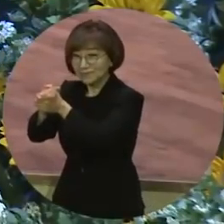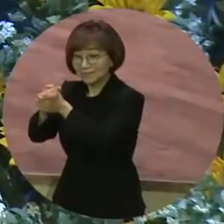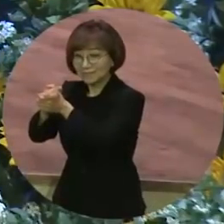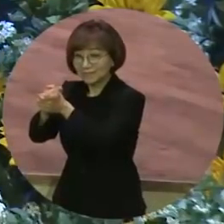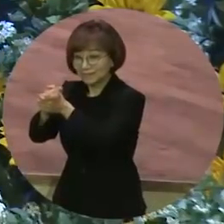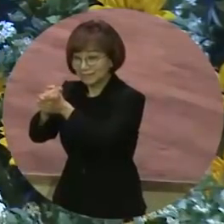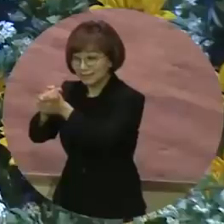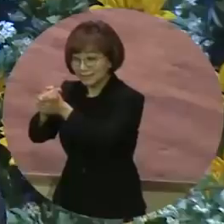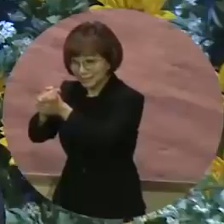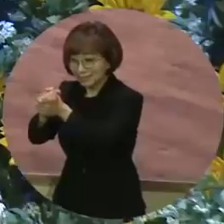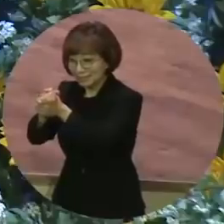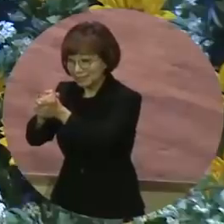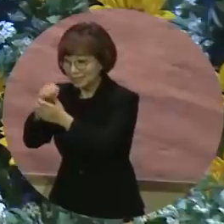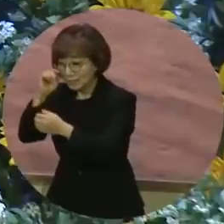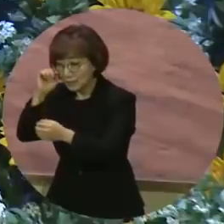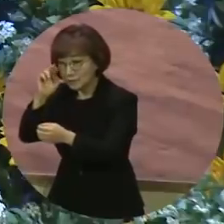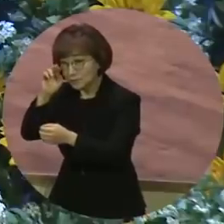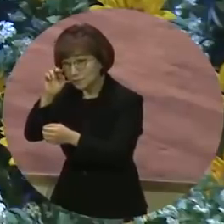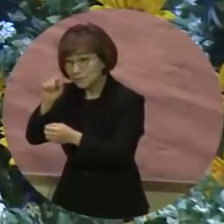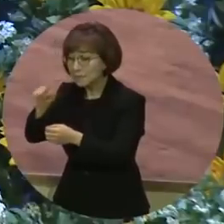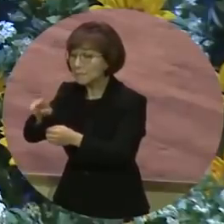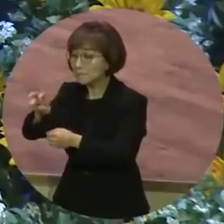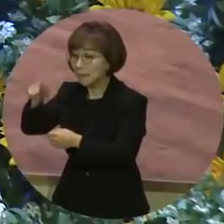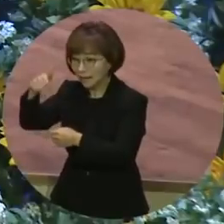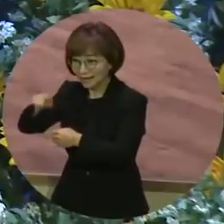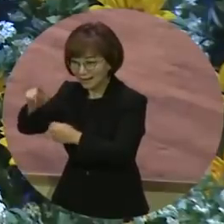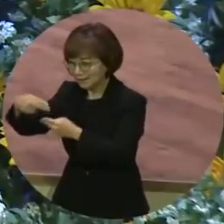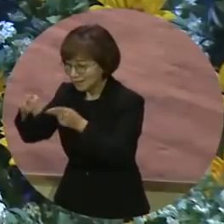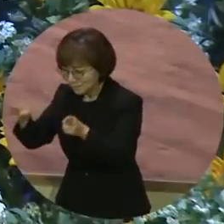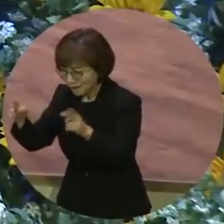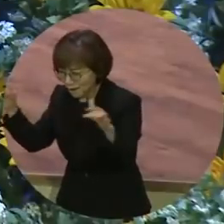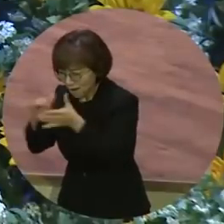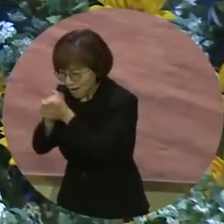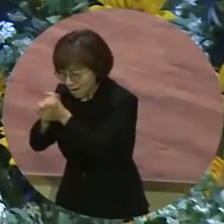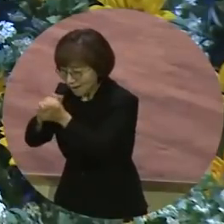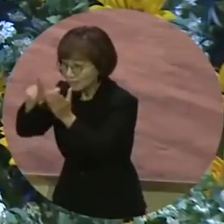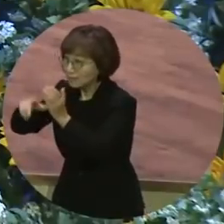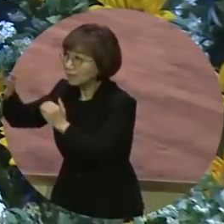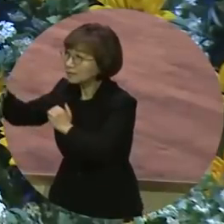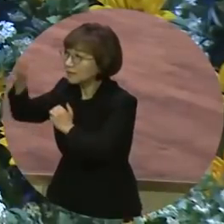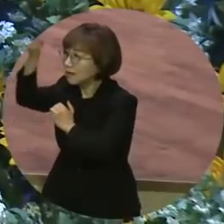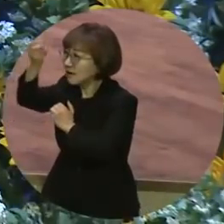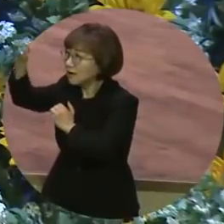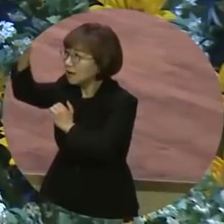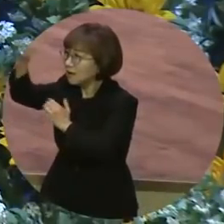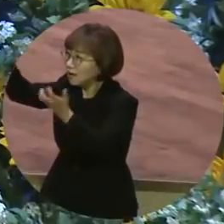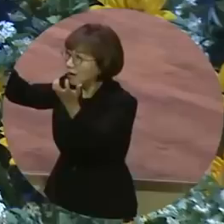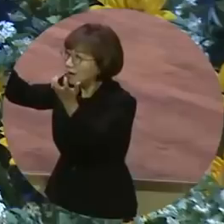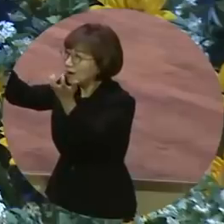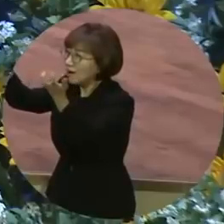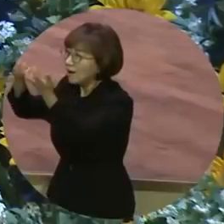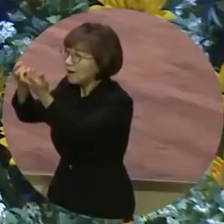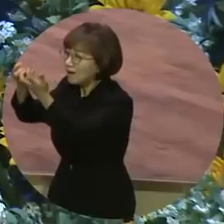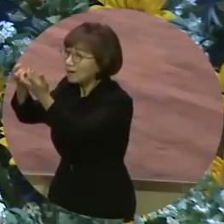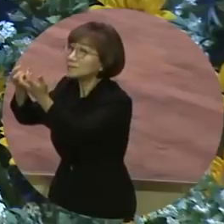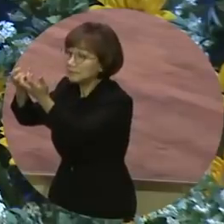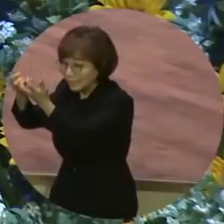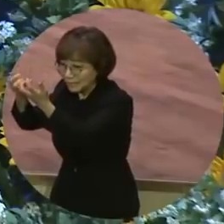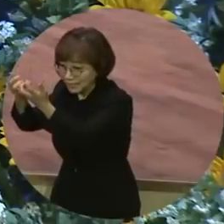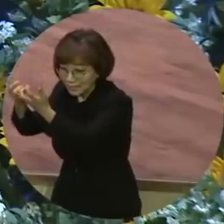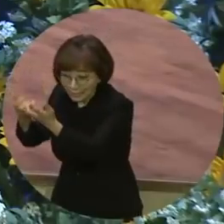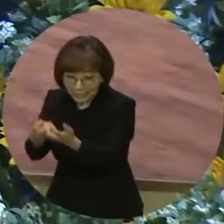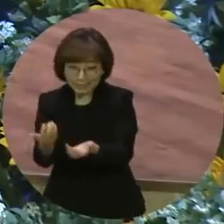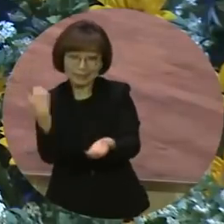뭐 모임이 있다 그래서 가보았더니 거기서 성령을 받은 거라. 그러니까 유대인인데 이 성령 받고 나서